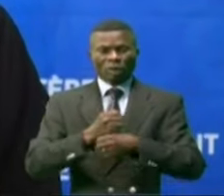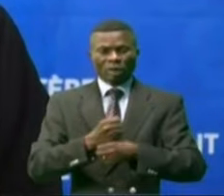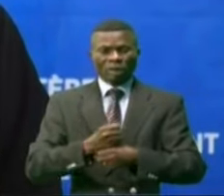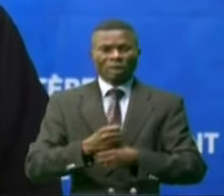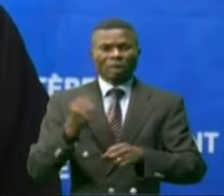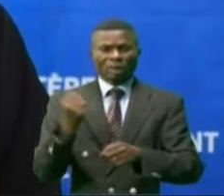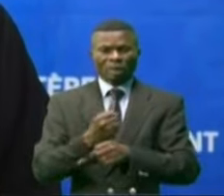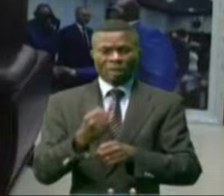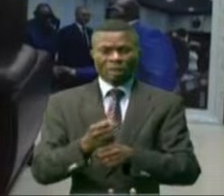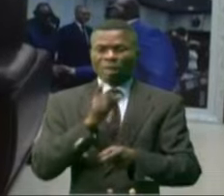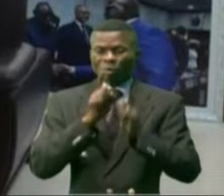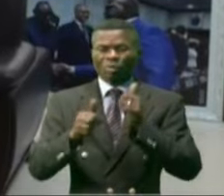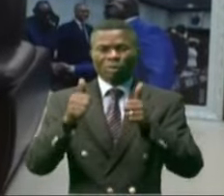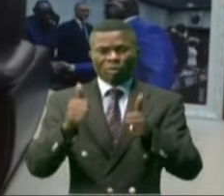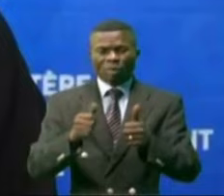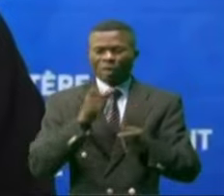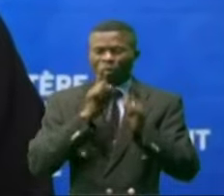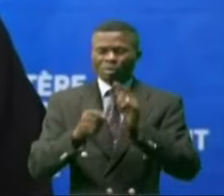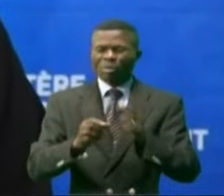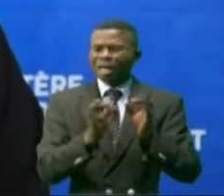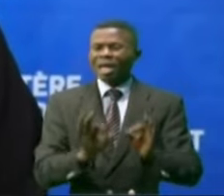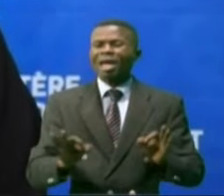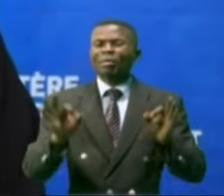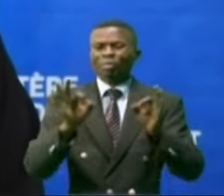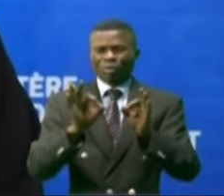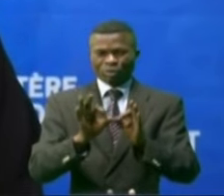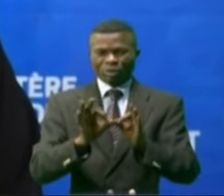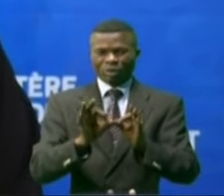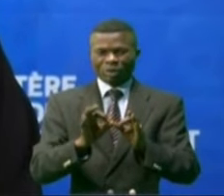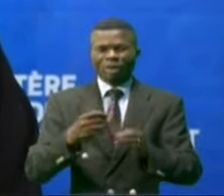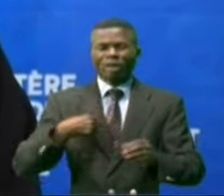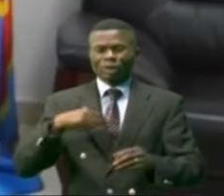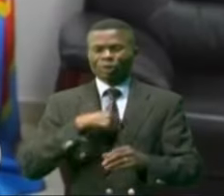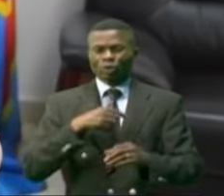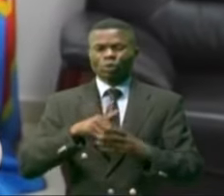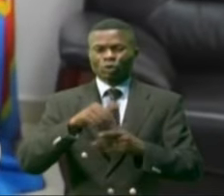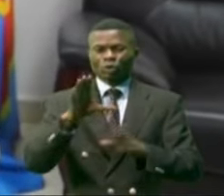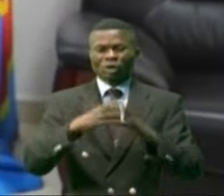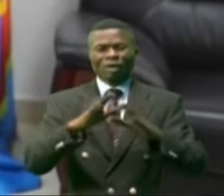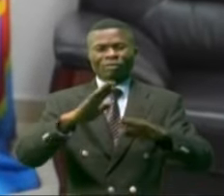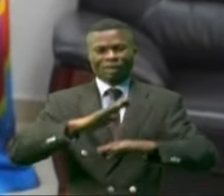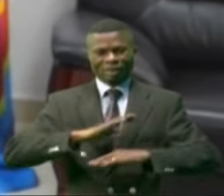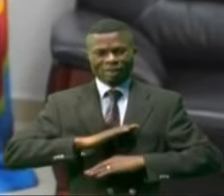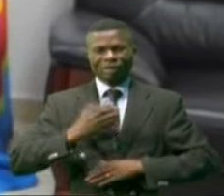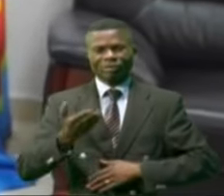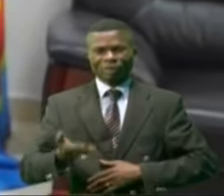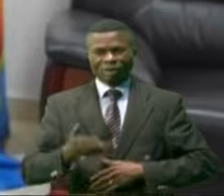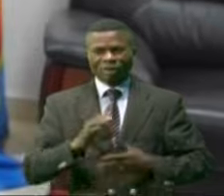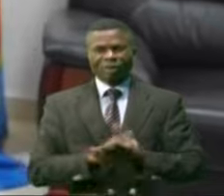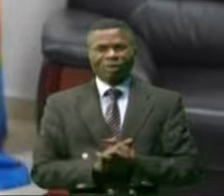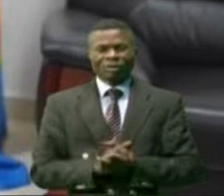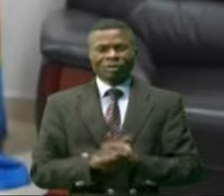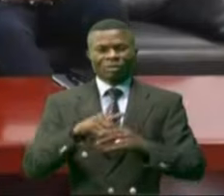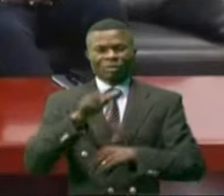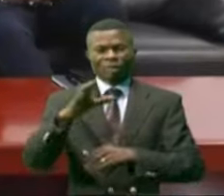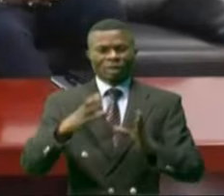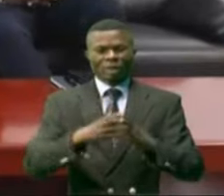avions bien échangé, c'était un échange très fructueux et nous sommes satisfaits. Carole Kiatazabou est sorti